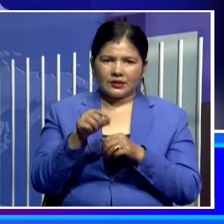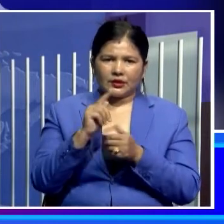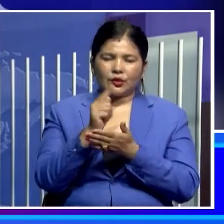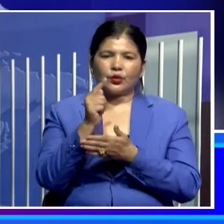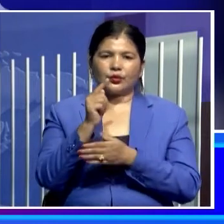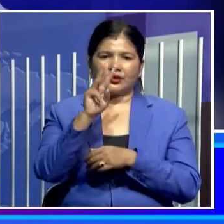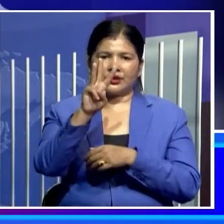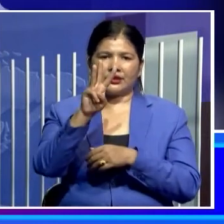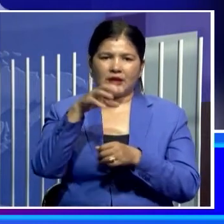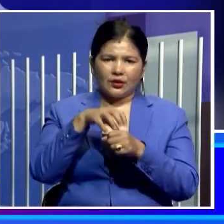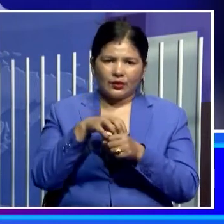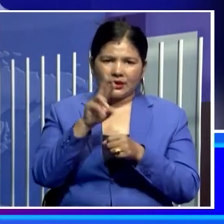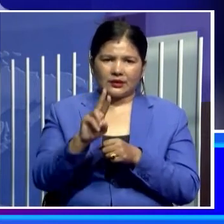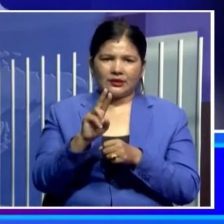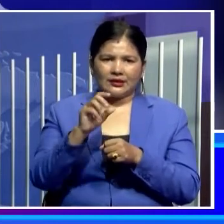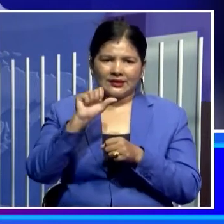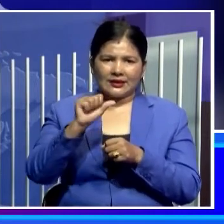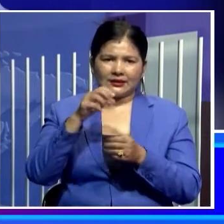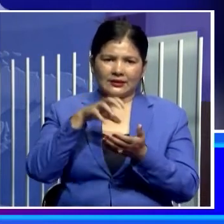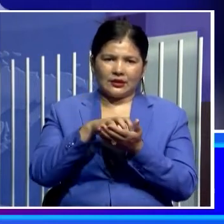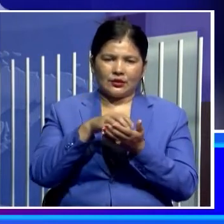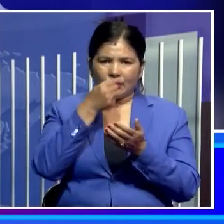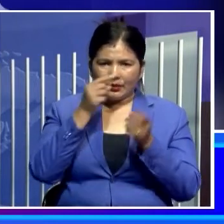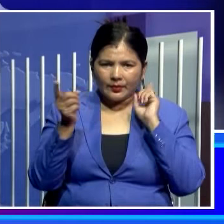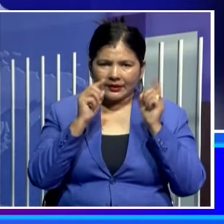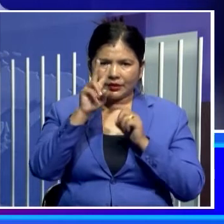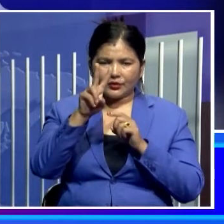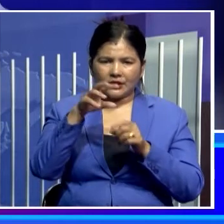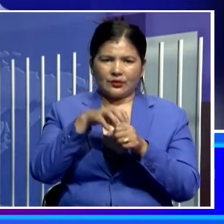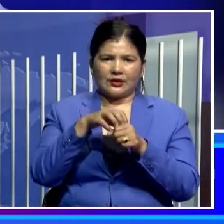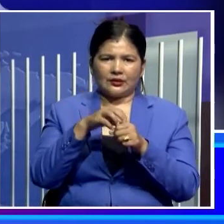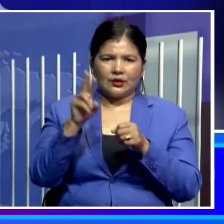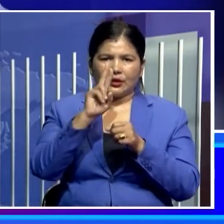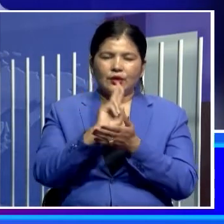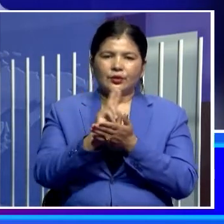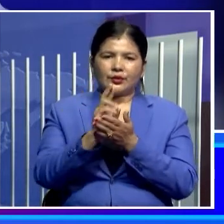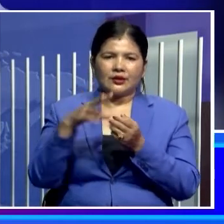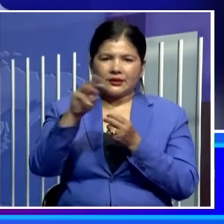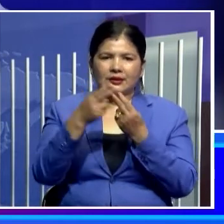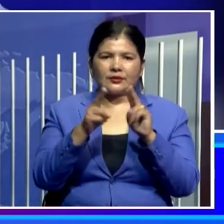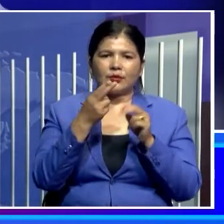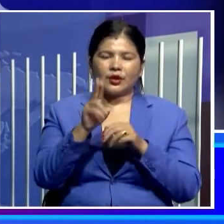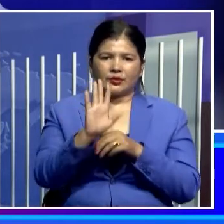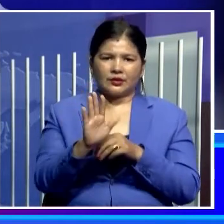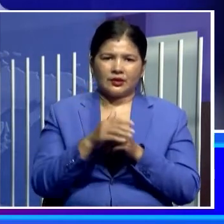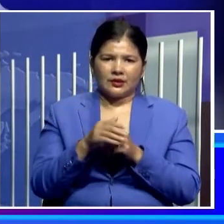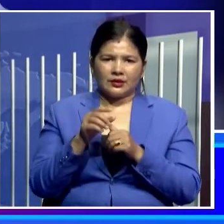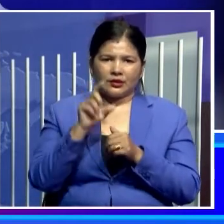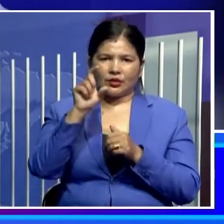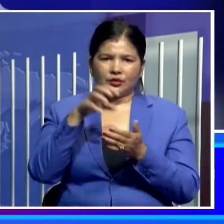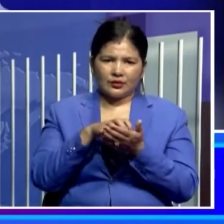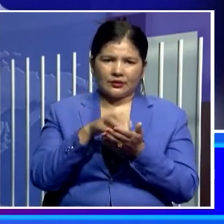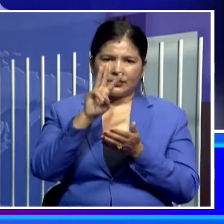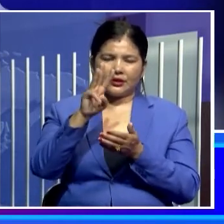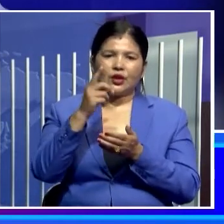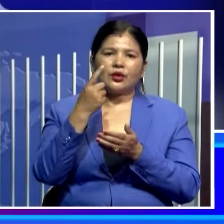कोलपुरका 3 वडा र जानकी गाउँपालिकाको 2 वडाको नतिजा सार्वजनिक भइसकेको छ। त्यसै गरी खजुराको